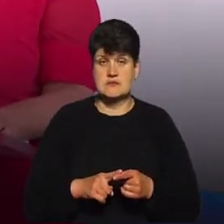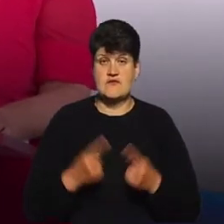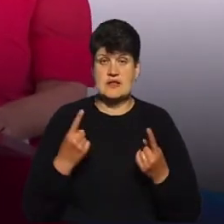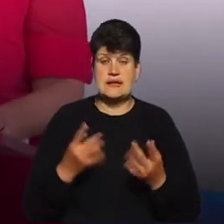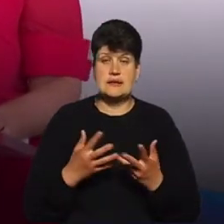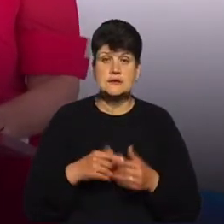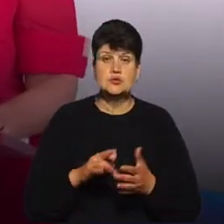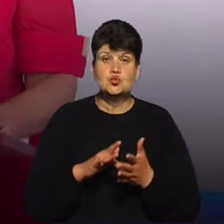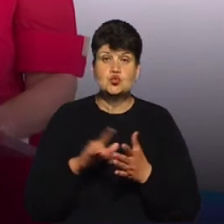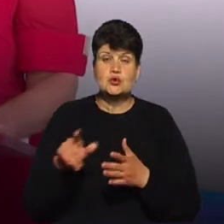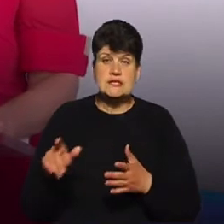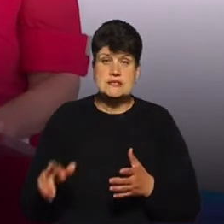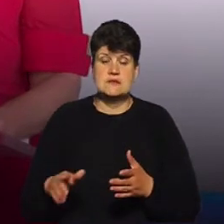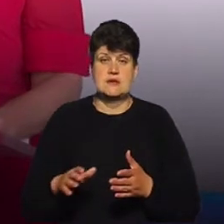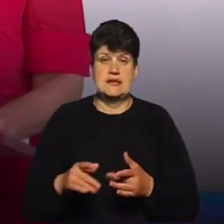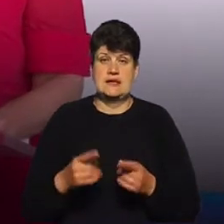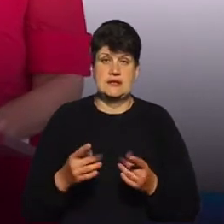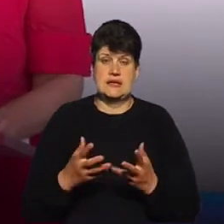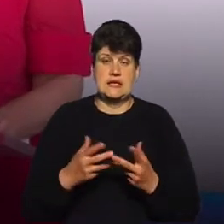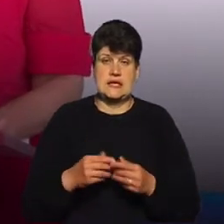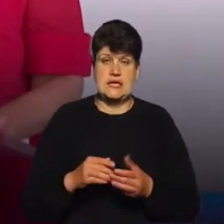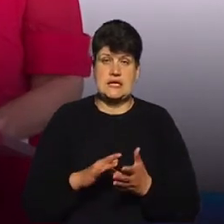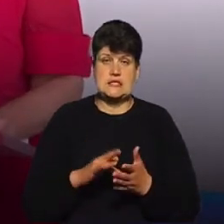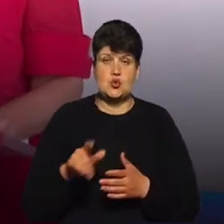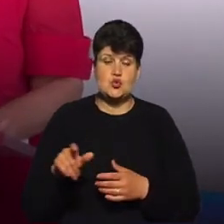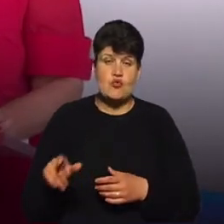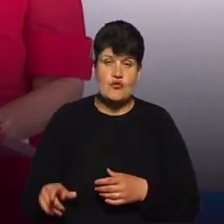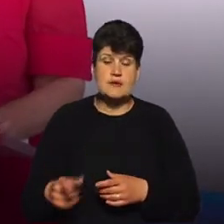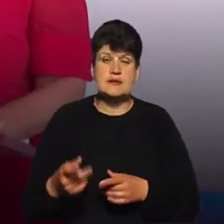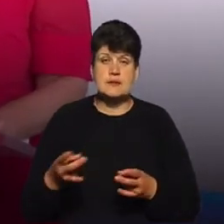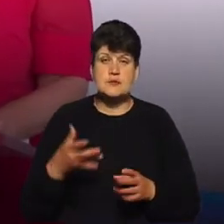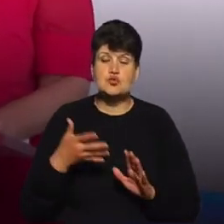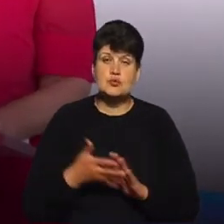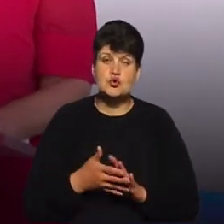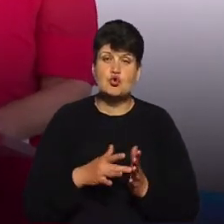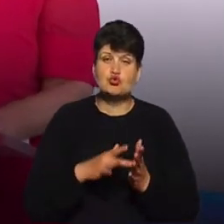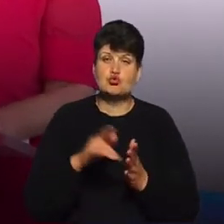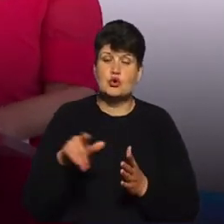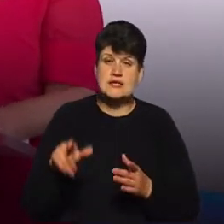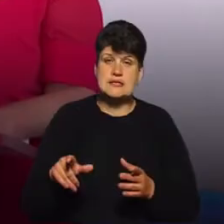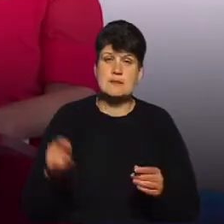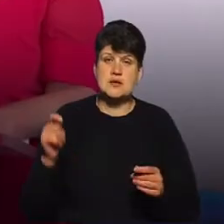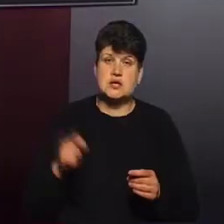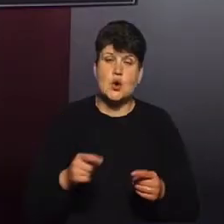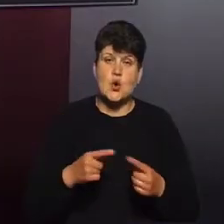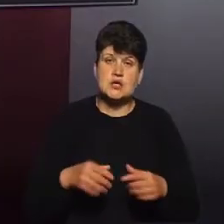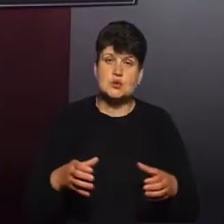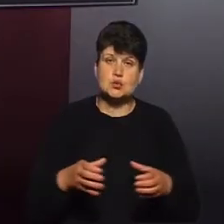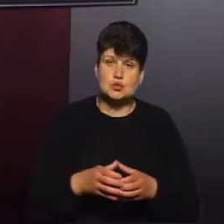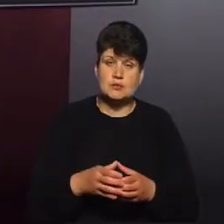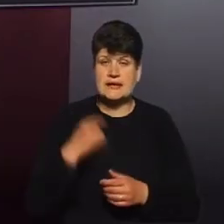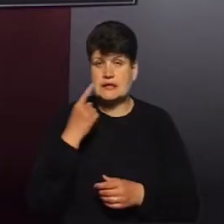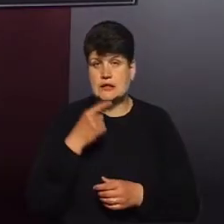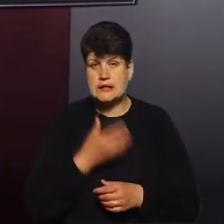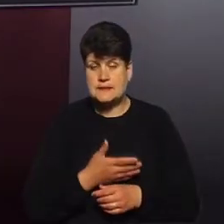кількість екскурсоводів. Ну, треба зрозуміти те, що туристи приїжджають не тільки організованими групами, а ще й індивідуалами. І